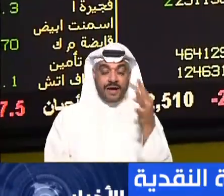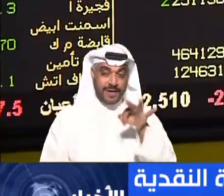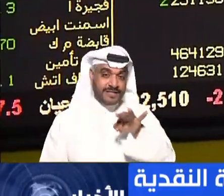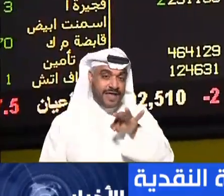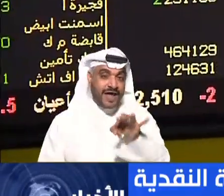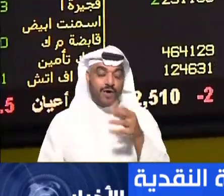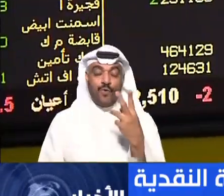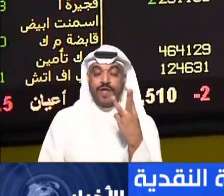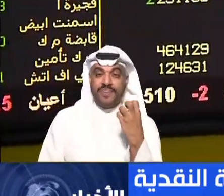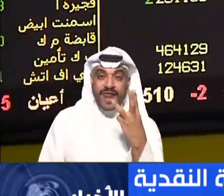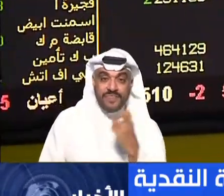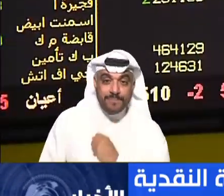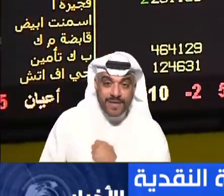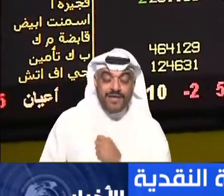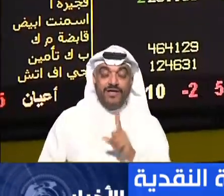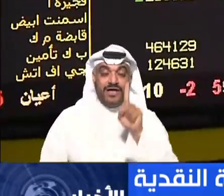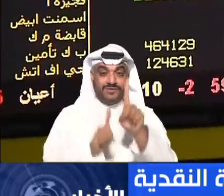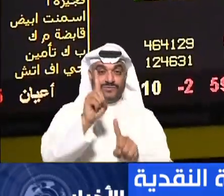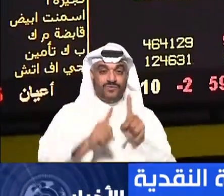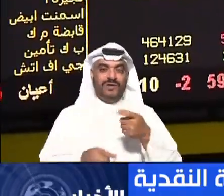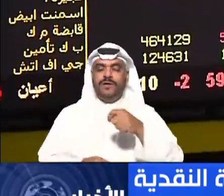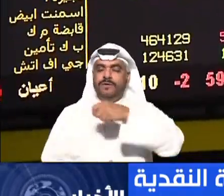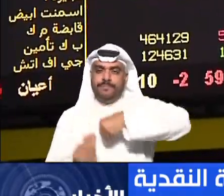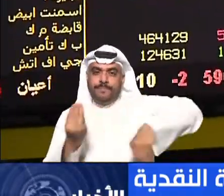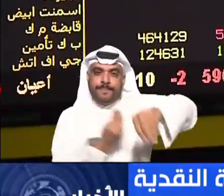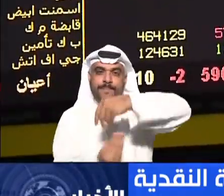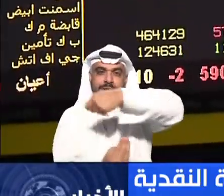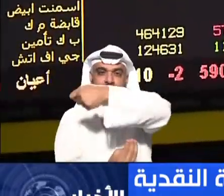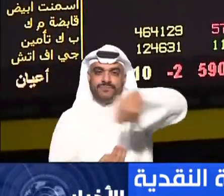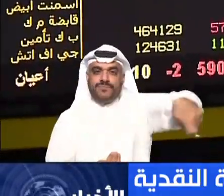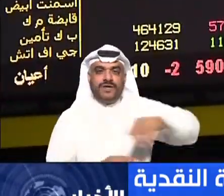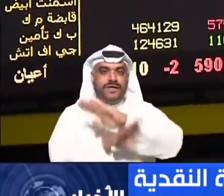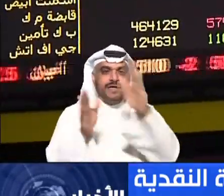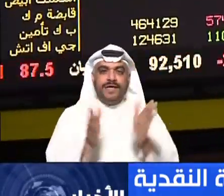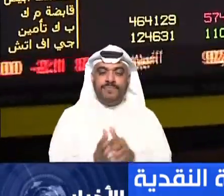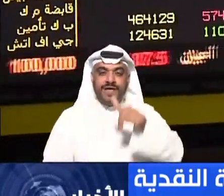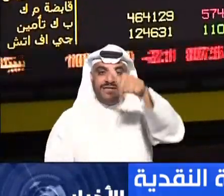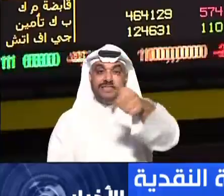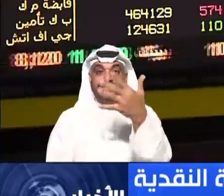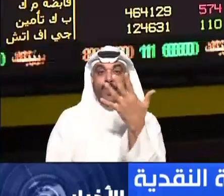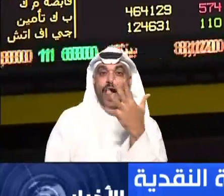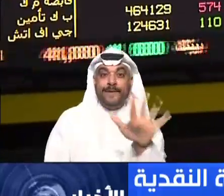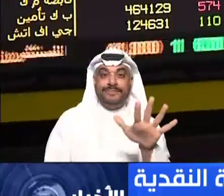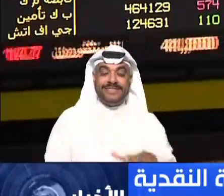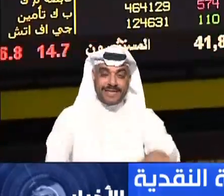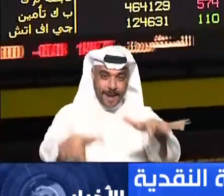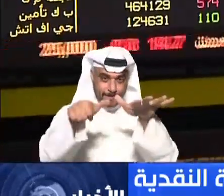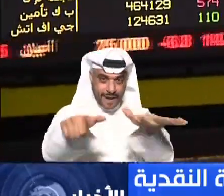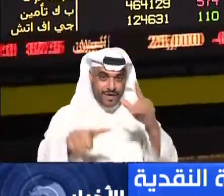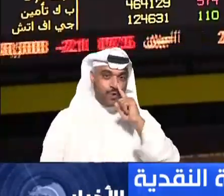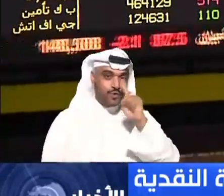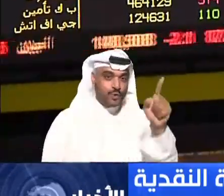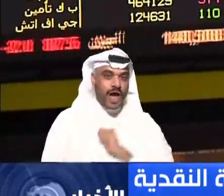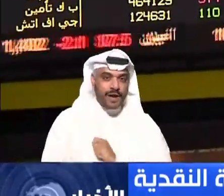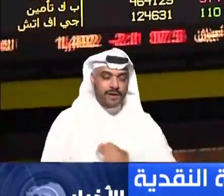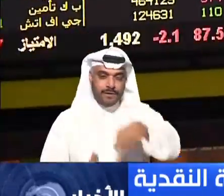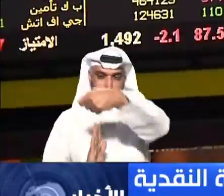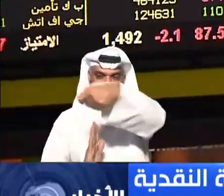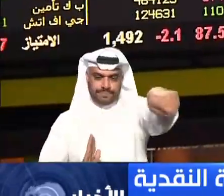4300 نقطة. السيولة النقدية استقرت عند مستوى 56 مليون دينار، فيما بلغ حجم